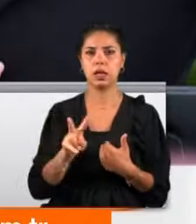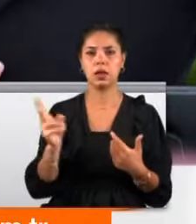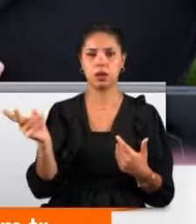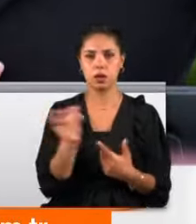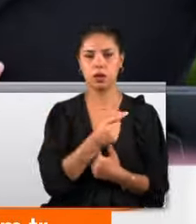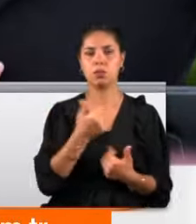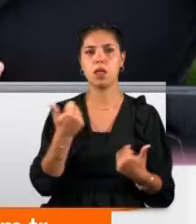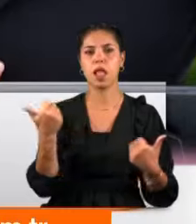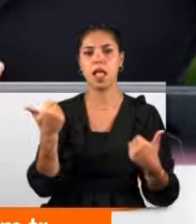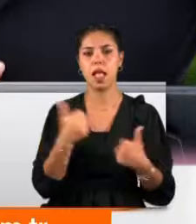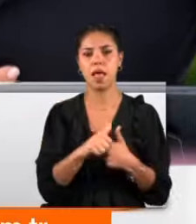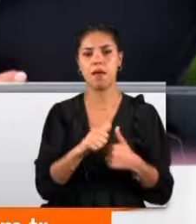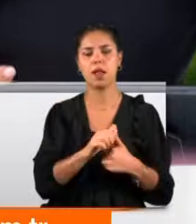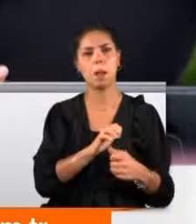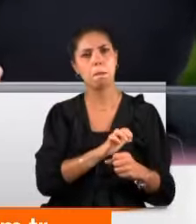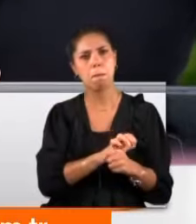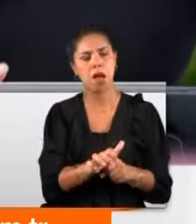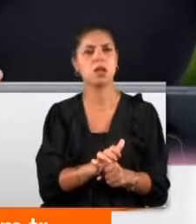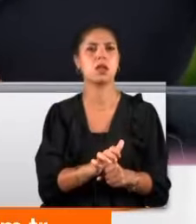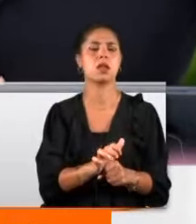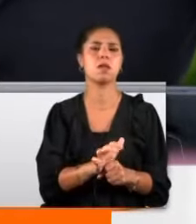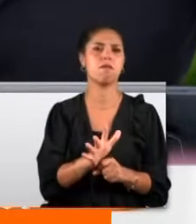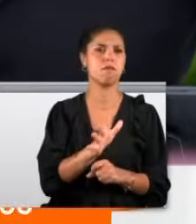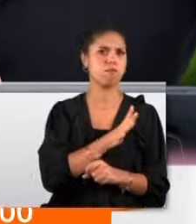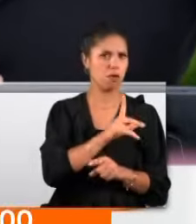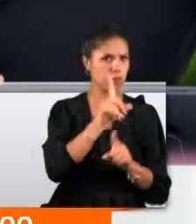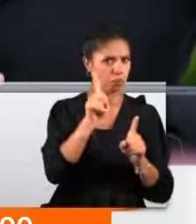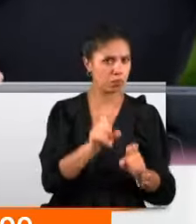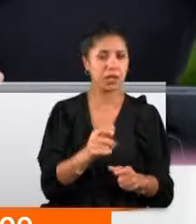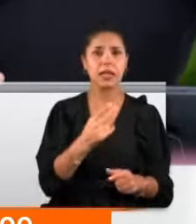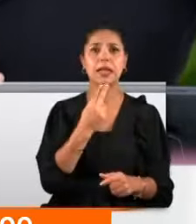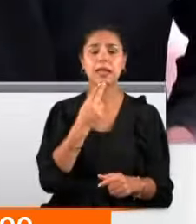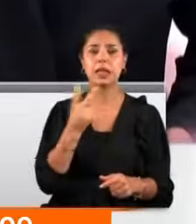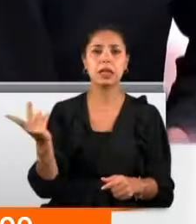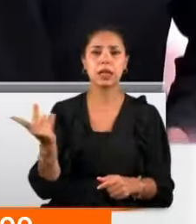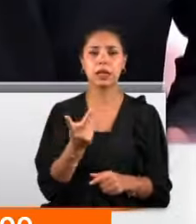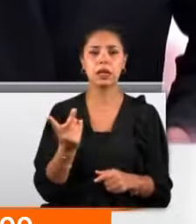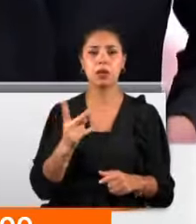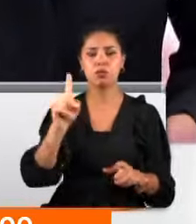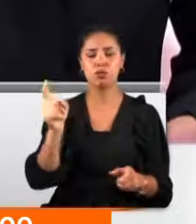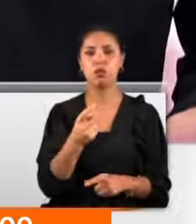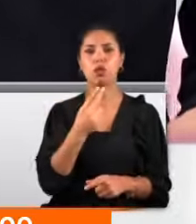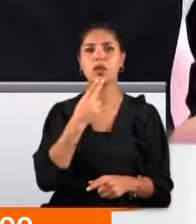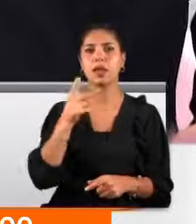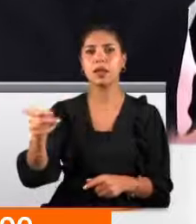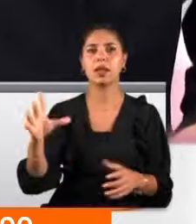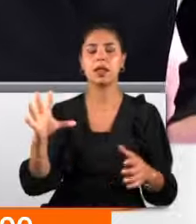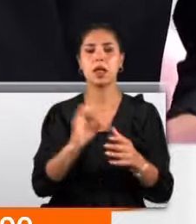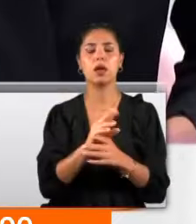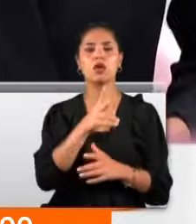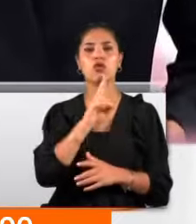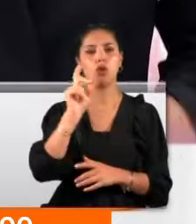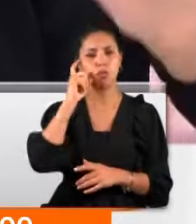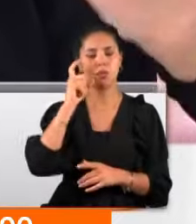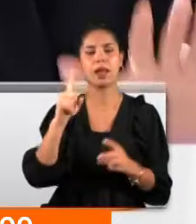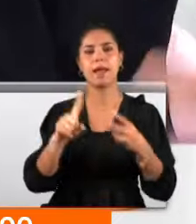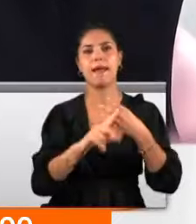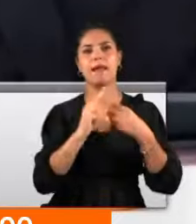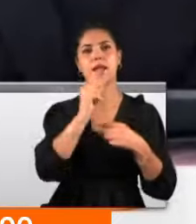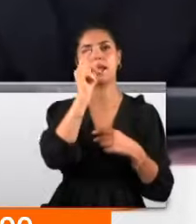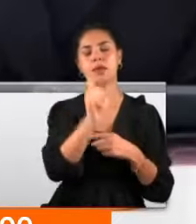evlilik baskısı söz konusu olabilir mi? Kızlar. Hayır. Bulunan küçük kızla ilgili son bilgiyi de Esra